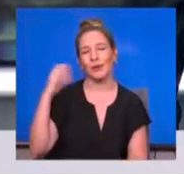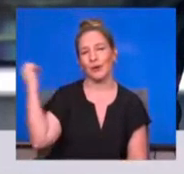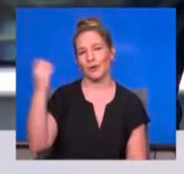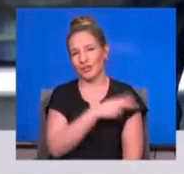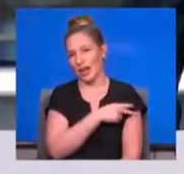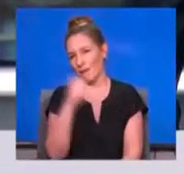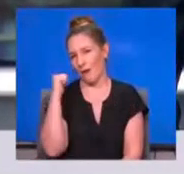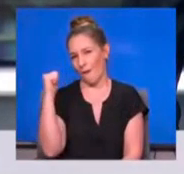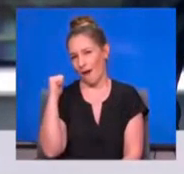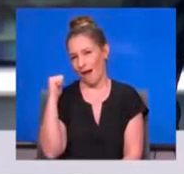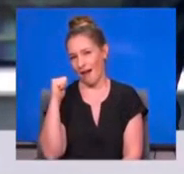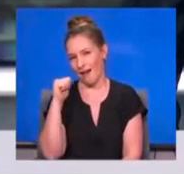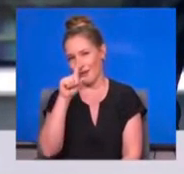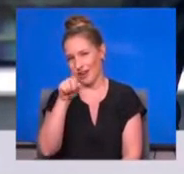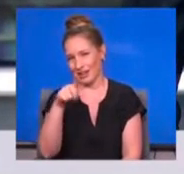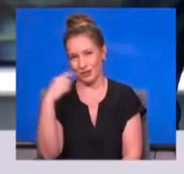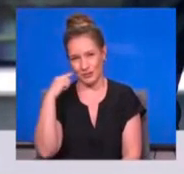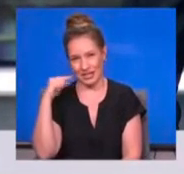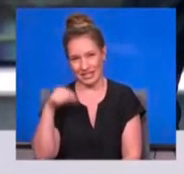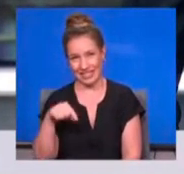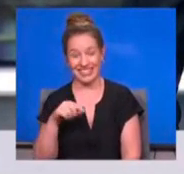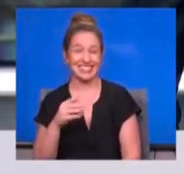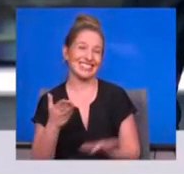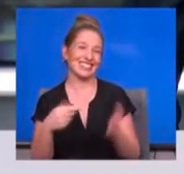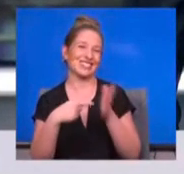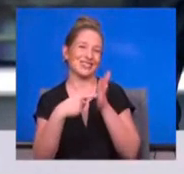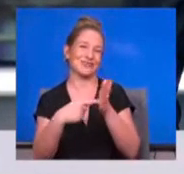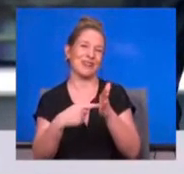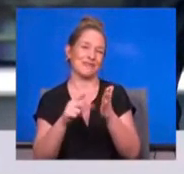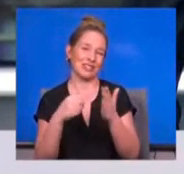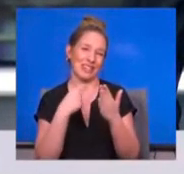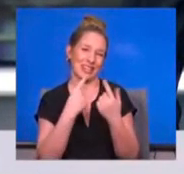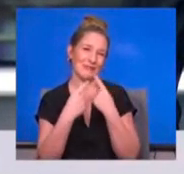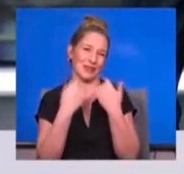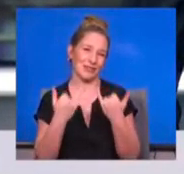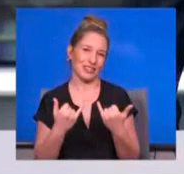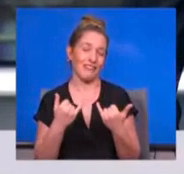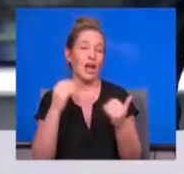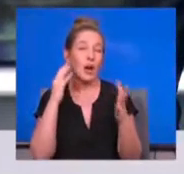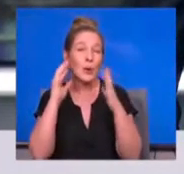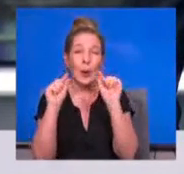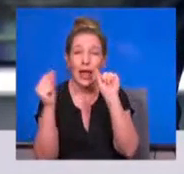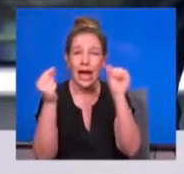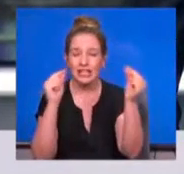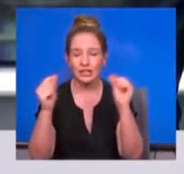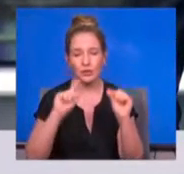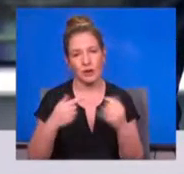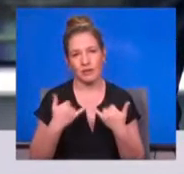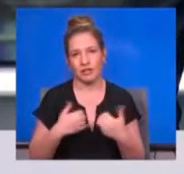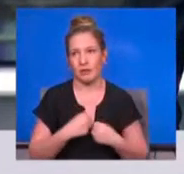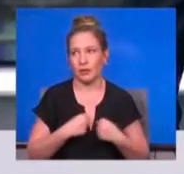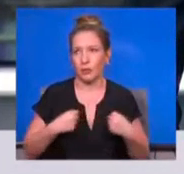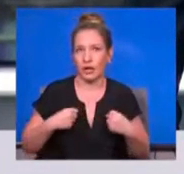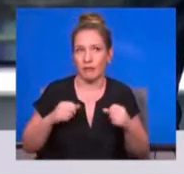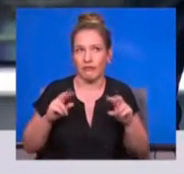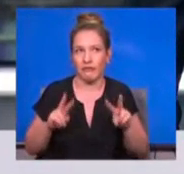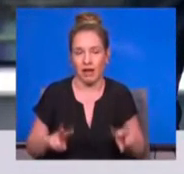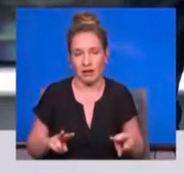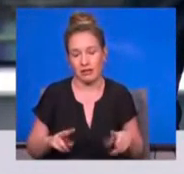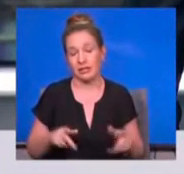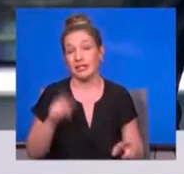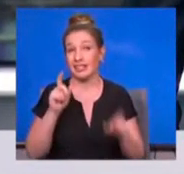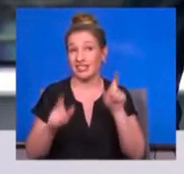מה שאתם שומעים. אבל הנה, זו בדיוק דוגמה למה שדיברנו, שכל רעש כרגע כמובן, כולם מתוחים עד הקצה. אז אנשים שמנסים לנצל